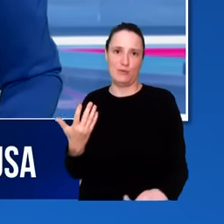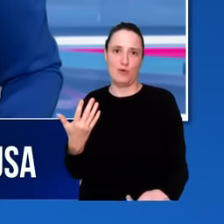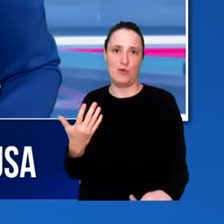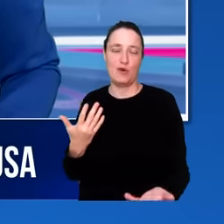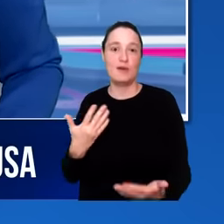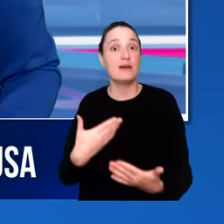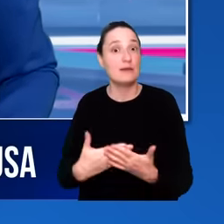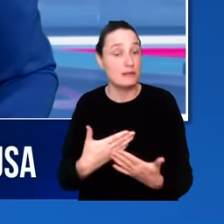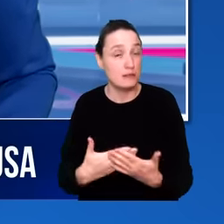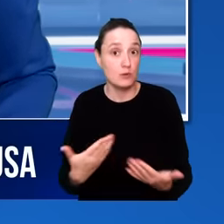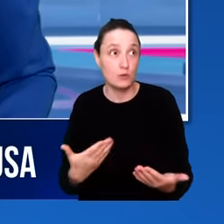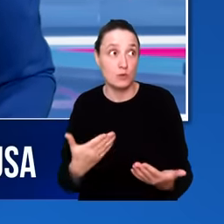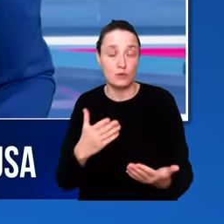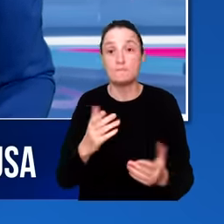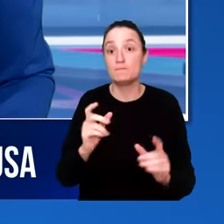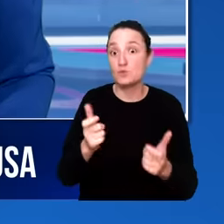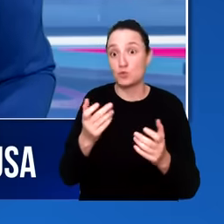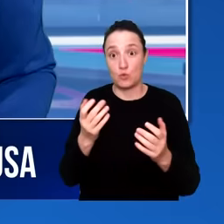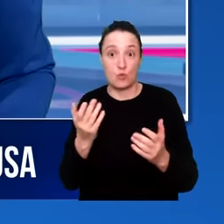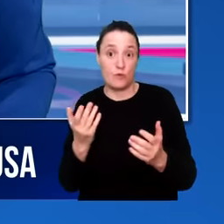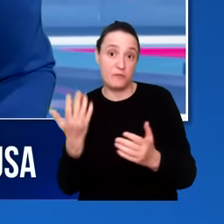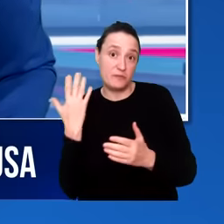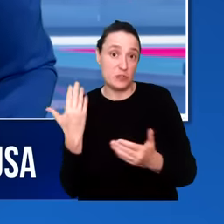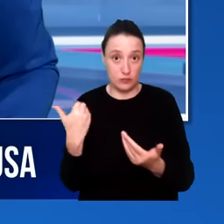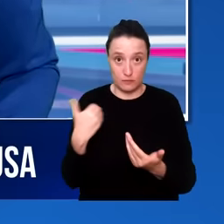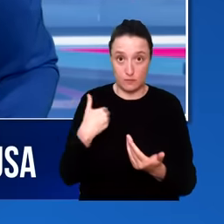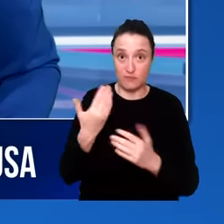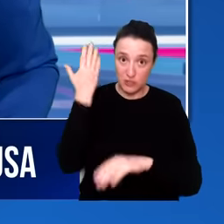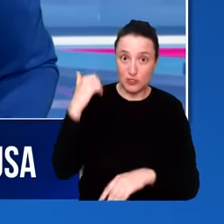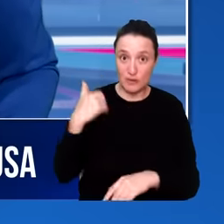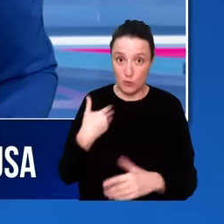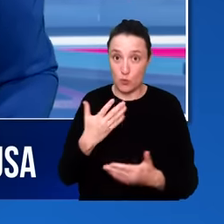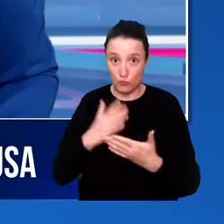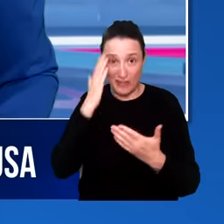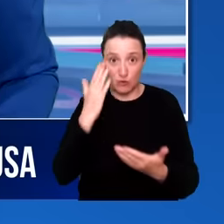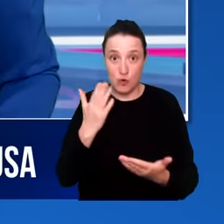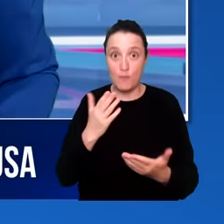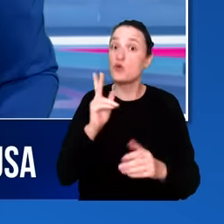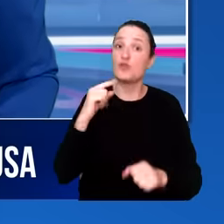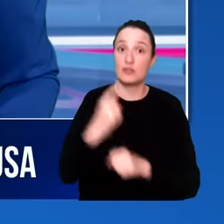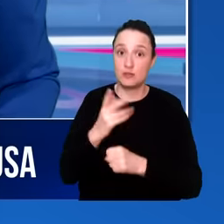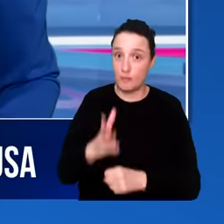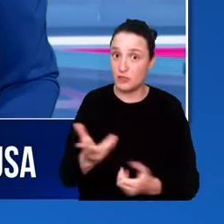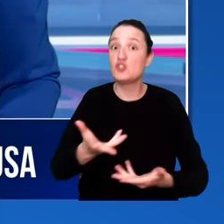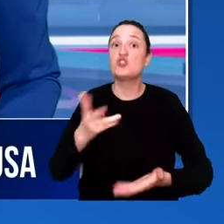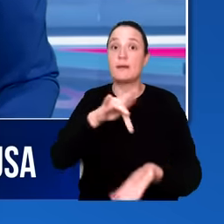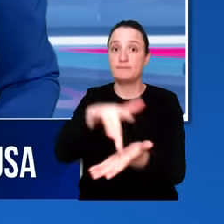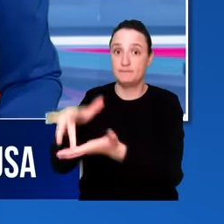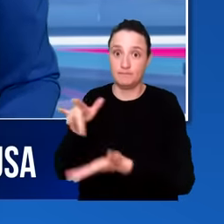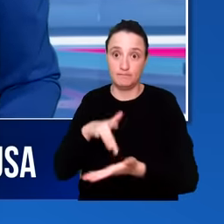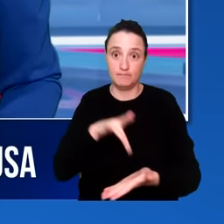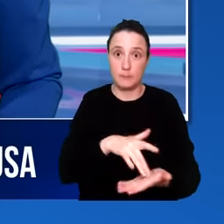tych sygnałów, które były wysyłane, wynikało, że no właśnie, kto będzie decydował? Gdzie będzie ten